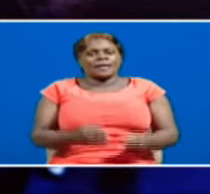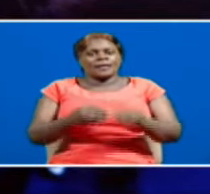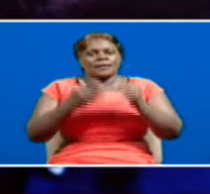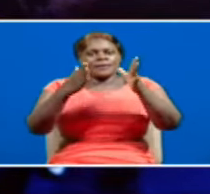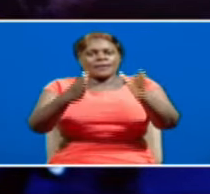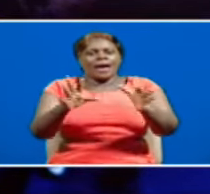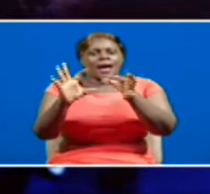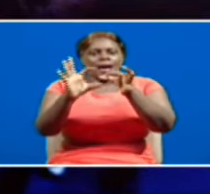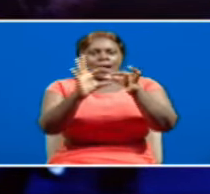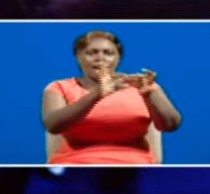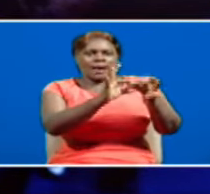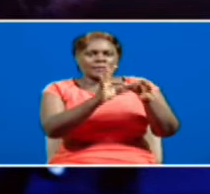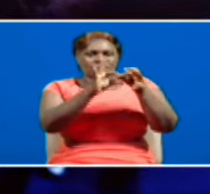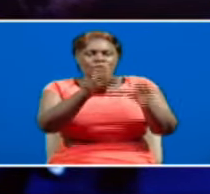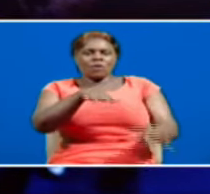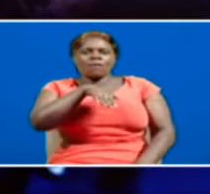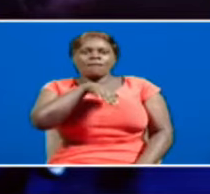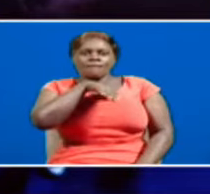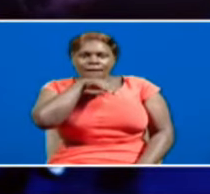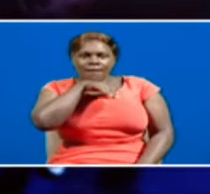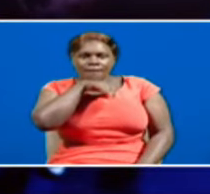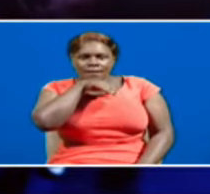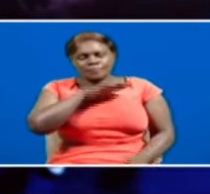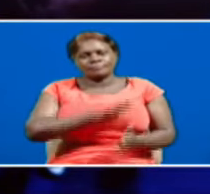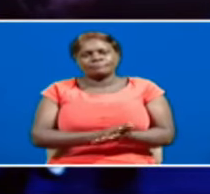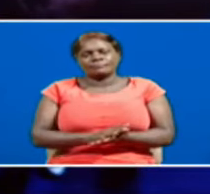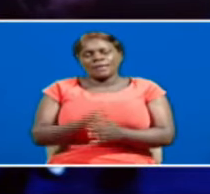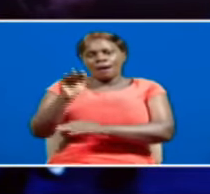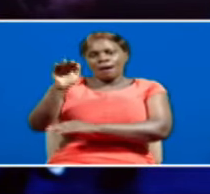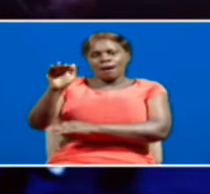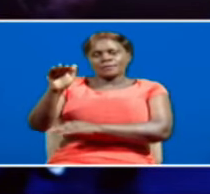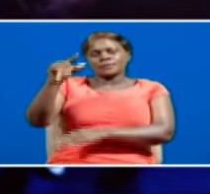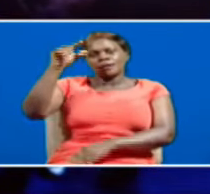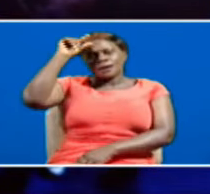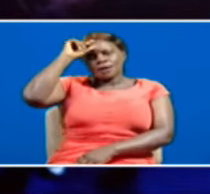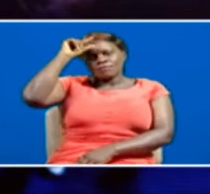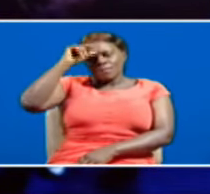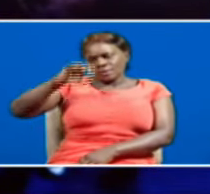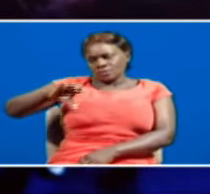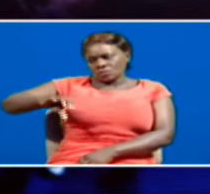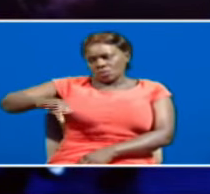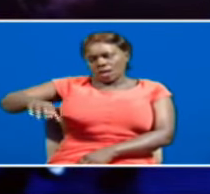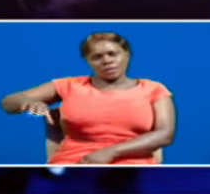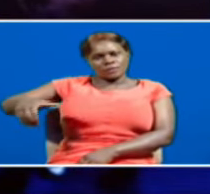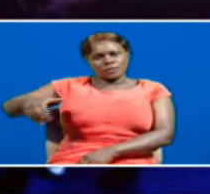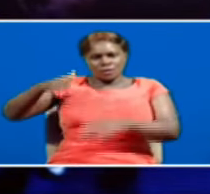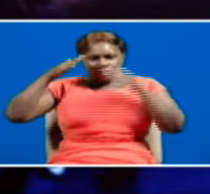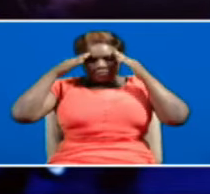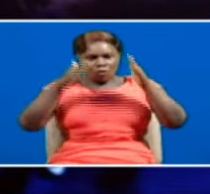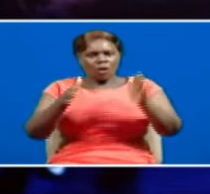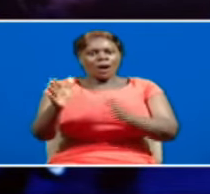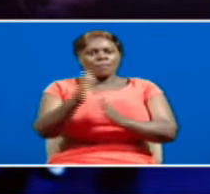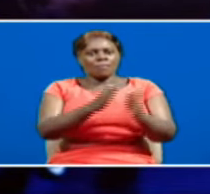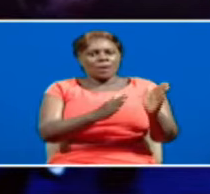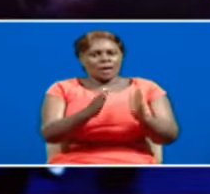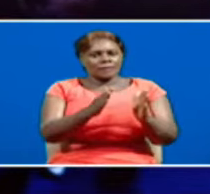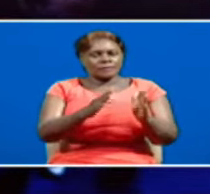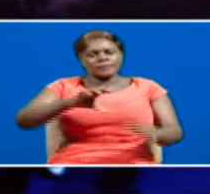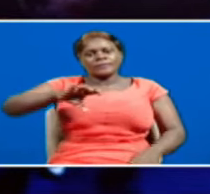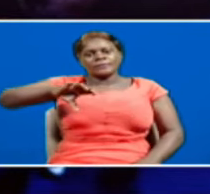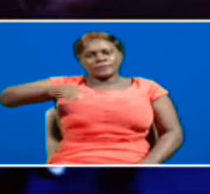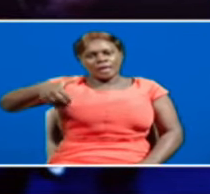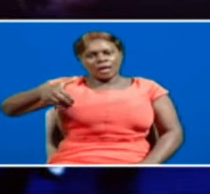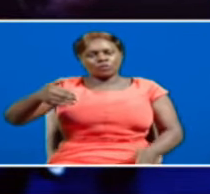Kinara wa muungano wa Azimio la Umoja One Kenya, Raila Odinga, ametoa wito kwa serikali za kaunti kuzingatia mipango ya miji